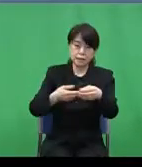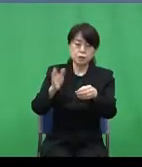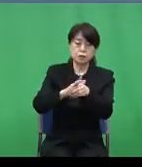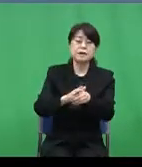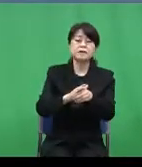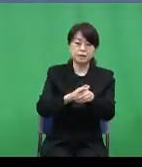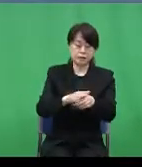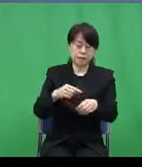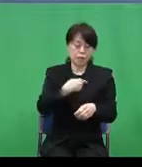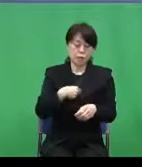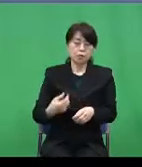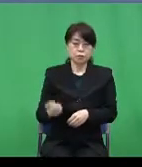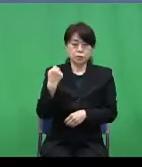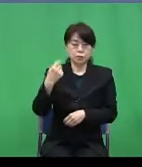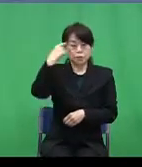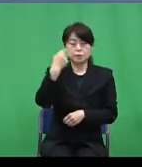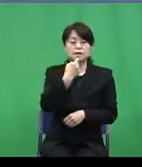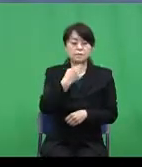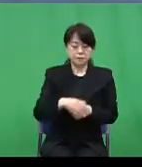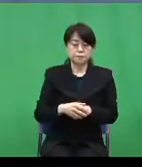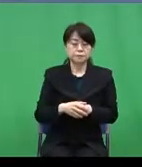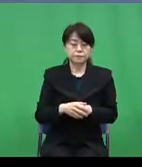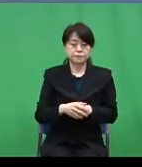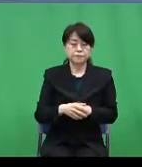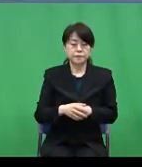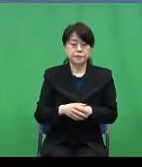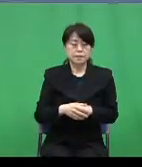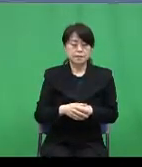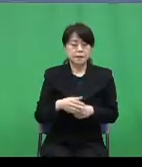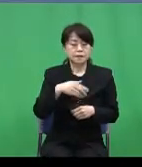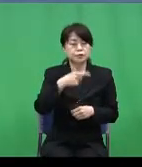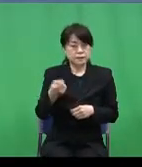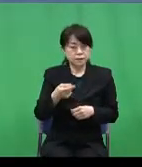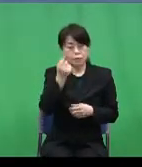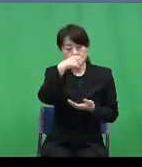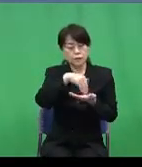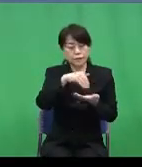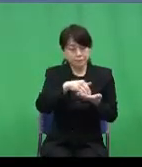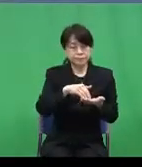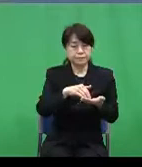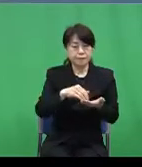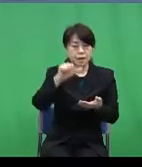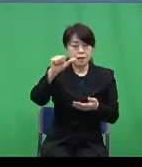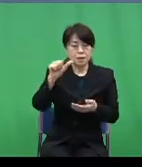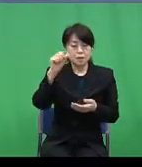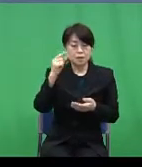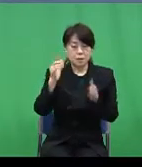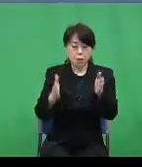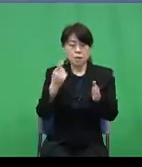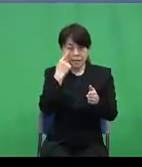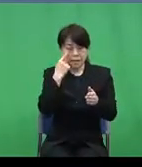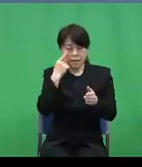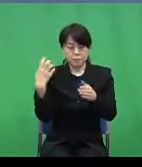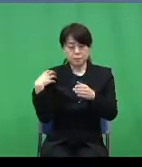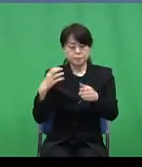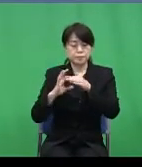なというか、感じたところがあります。2月、まあ、次出る当初予算、あるいは、まあ、ご姫もし続けられるのであれば、こういったテー